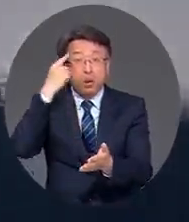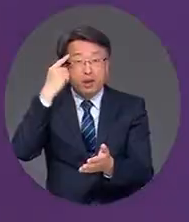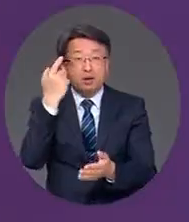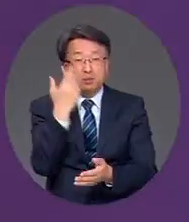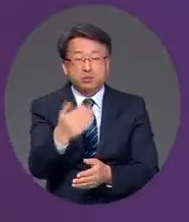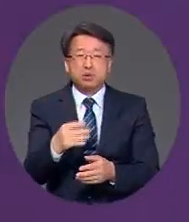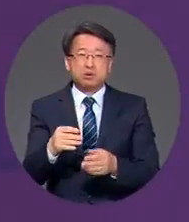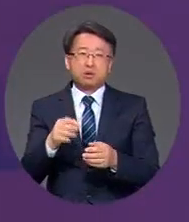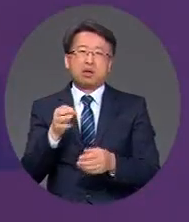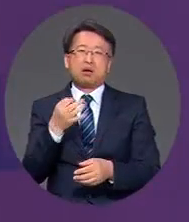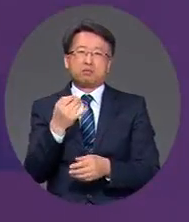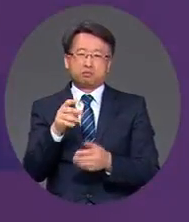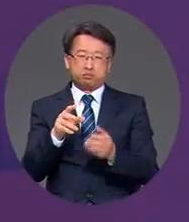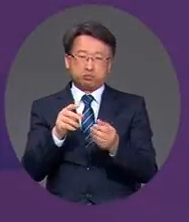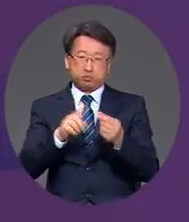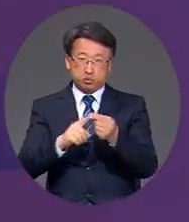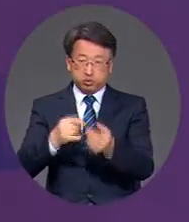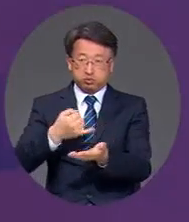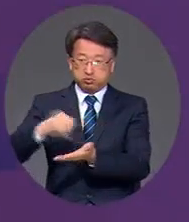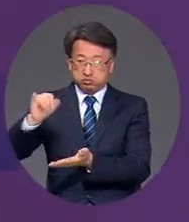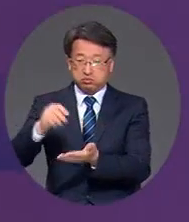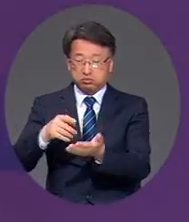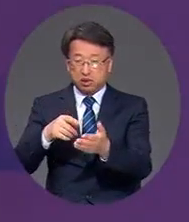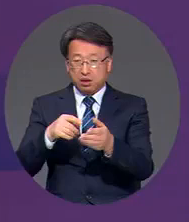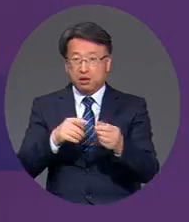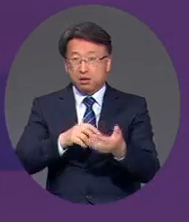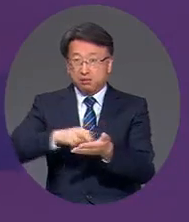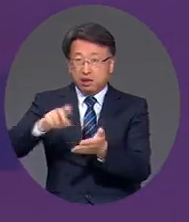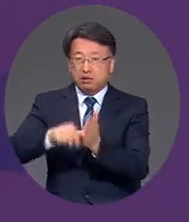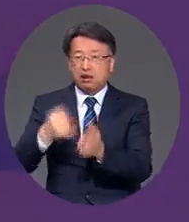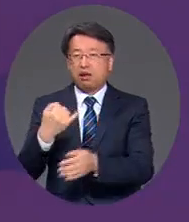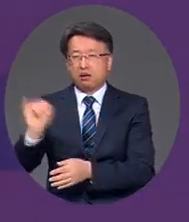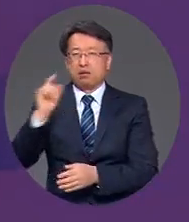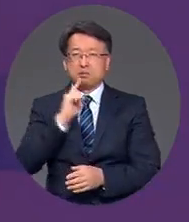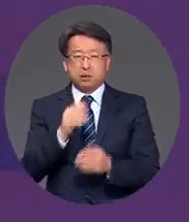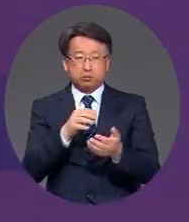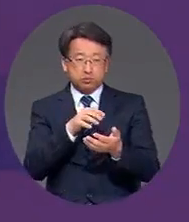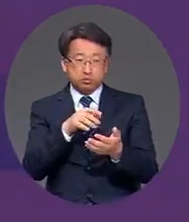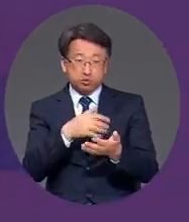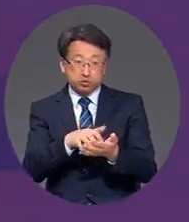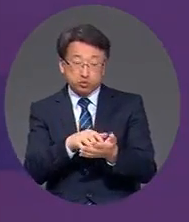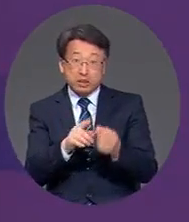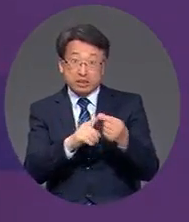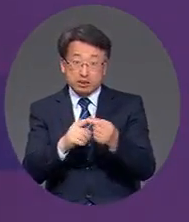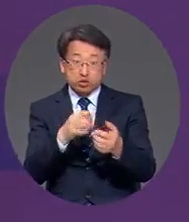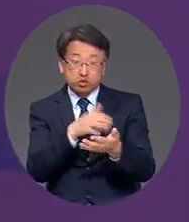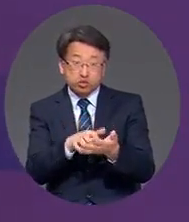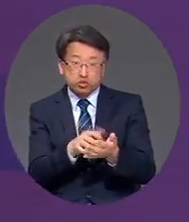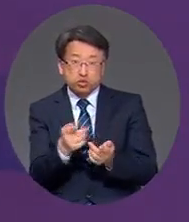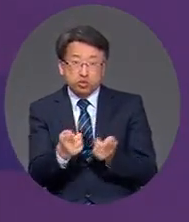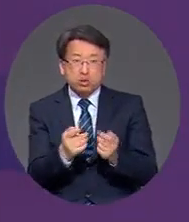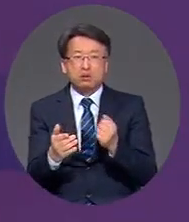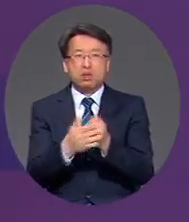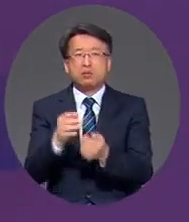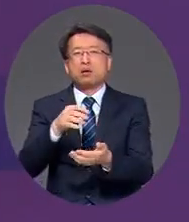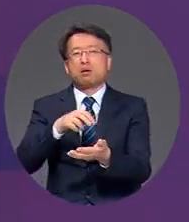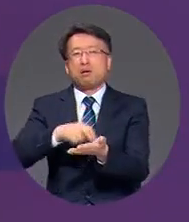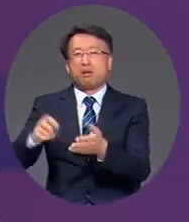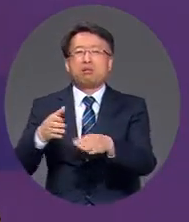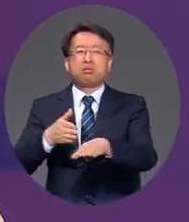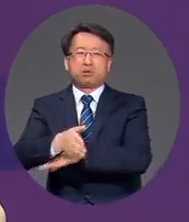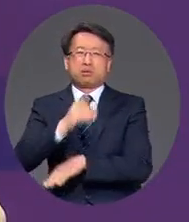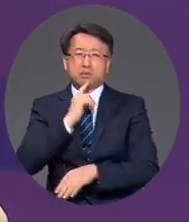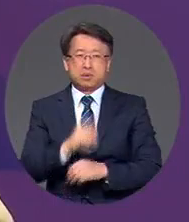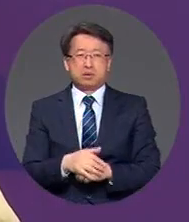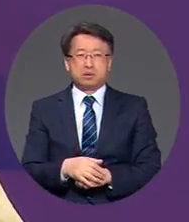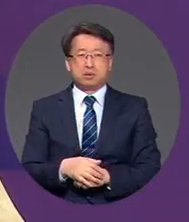밝혔습니다. 문자 메시지 발송하는 부분에 대해서 조금 늦은 그거는 문자 양을 조절하다 보니 그한 부분이 있었고요. 해가지고